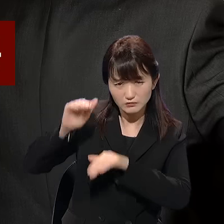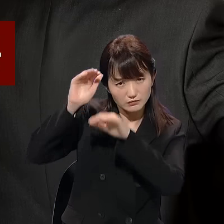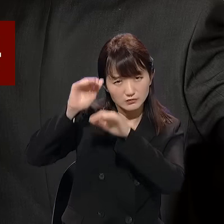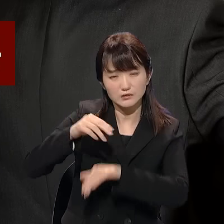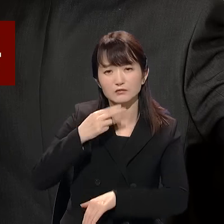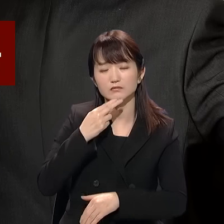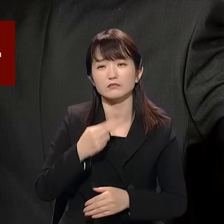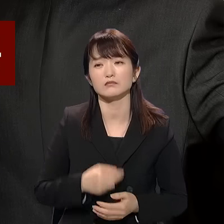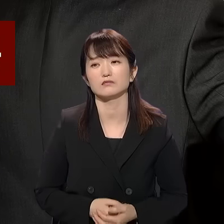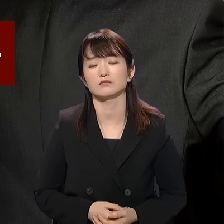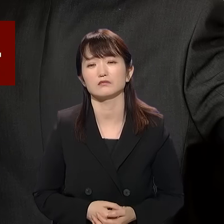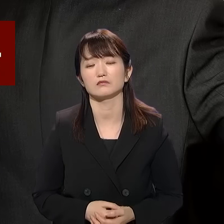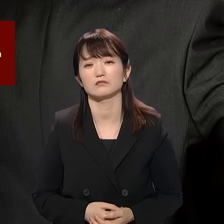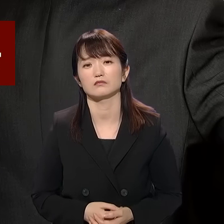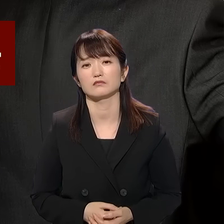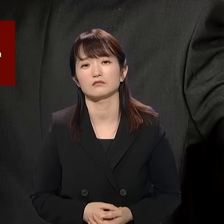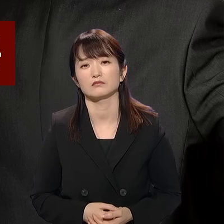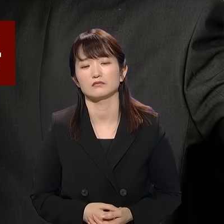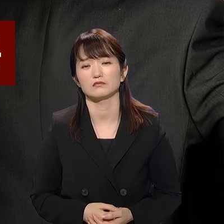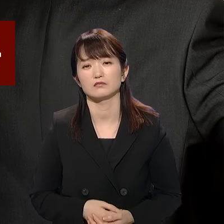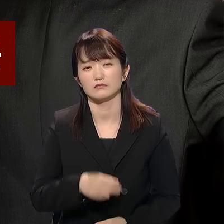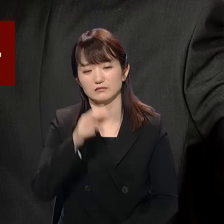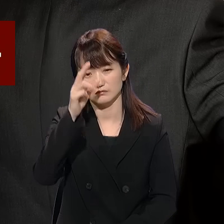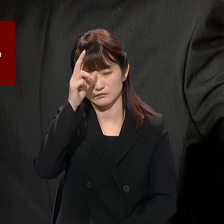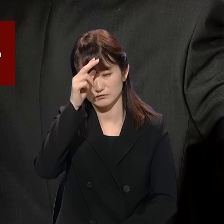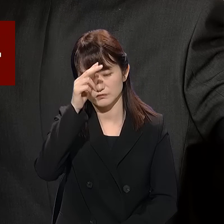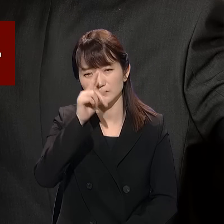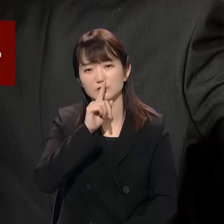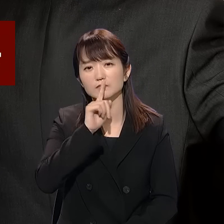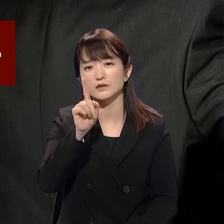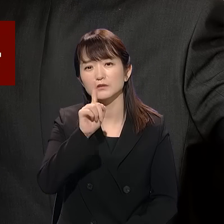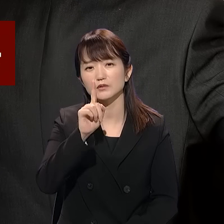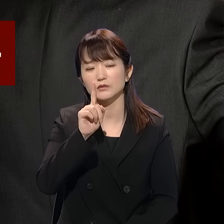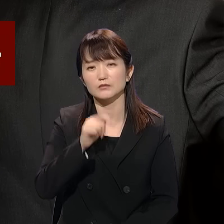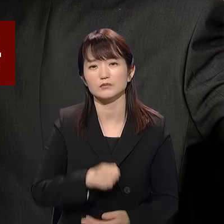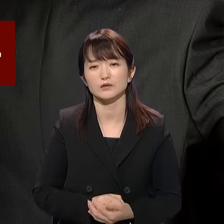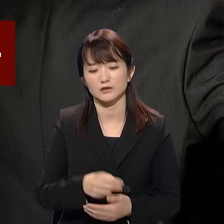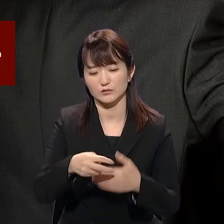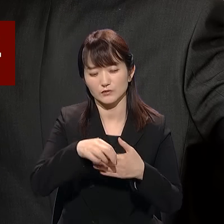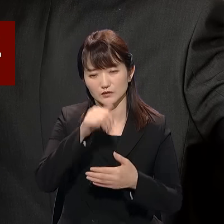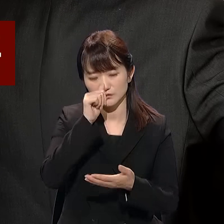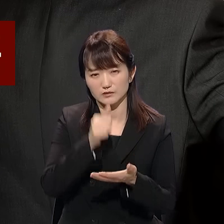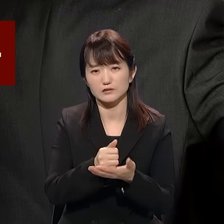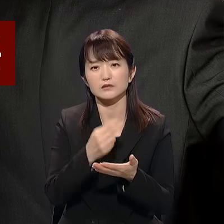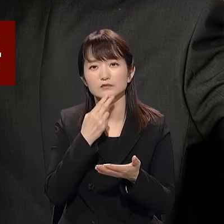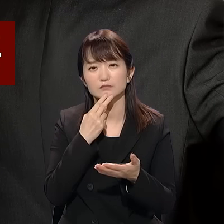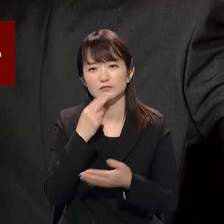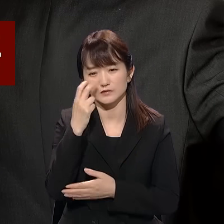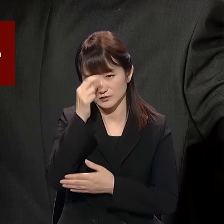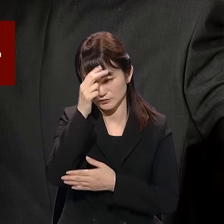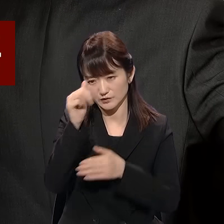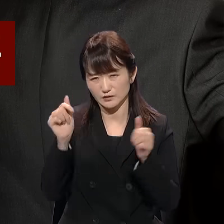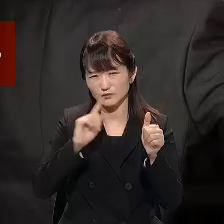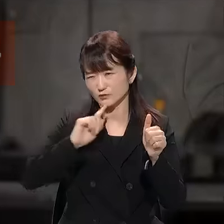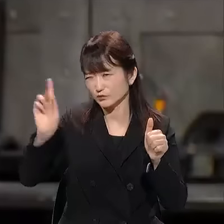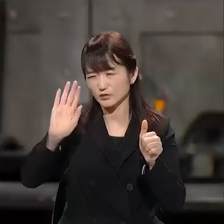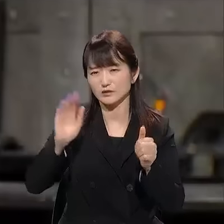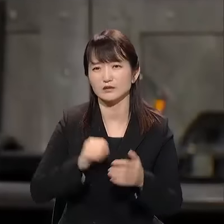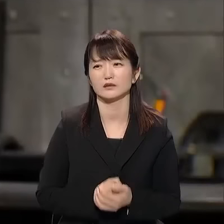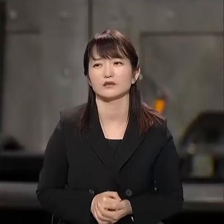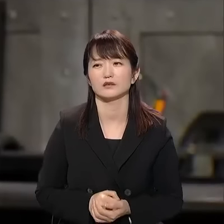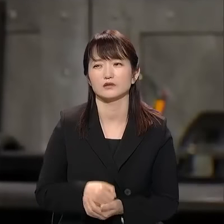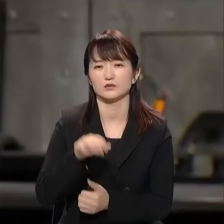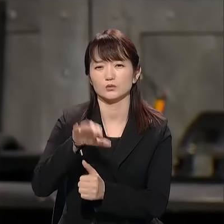때문에 책임 없다고 봤기 때문에 경찰에서는 혐의가 없습니다 혐의 없으면은 검찰에 기소를 안 하거든요 그니까 불기소